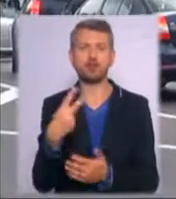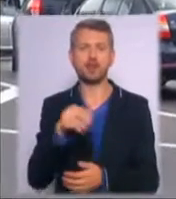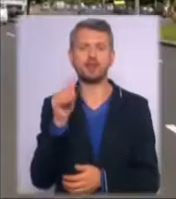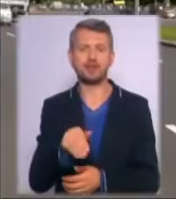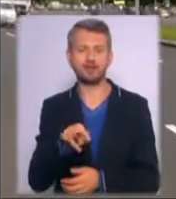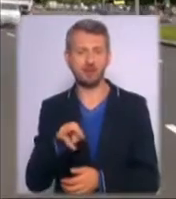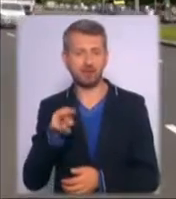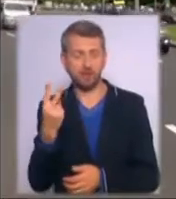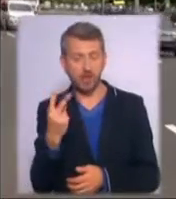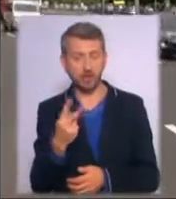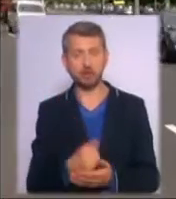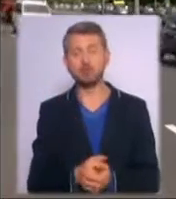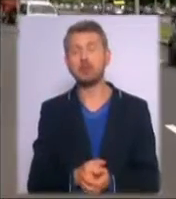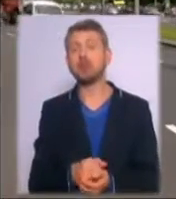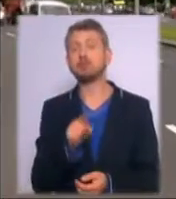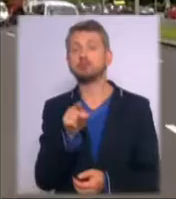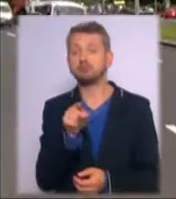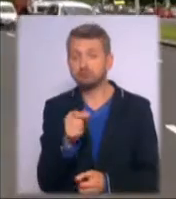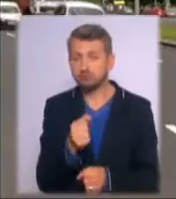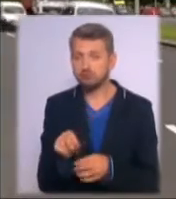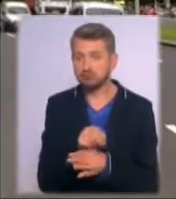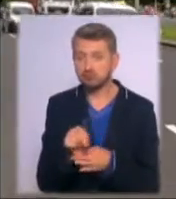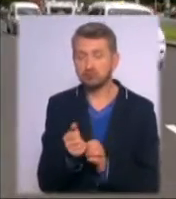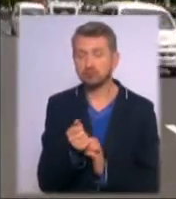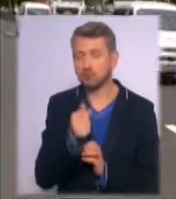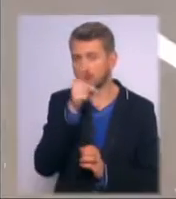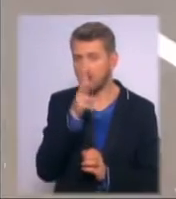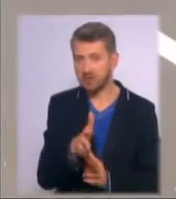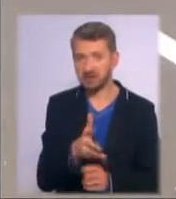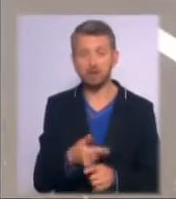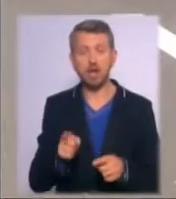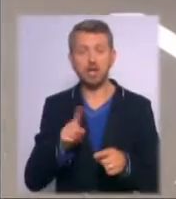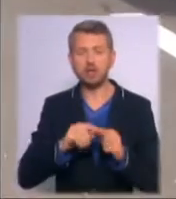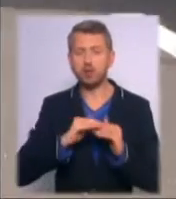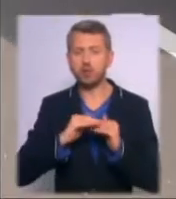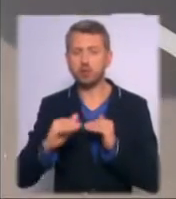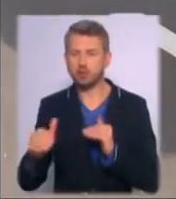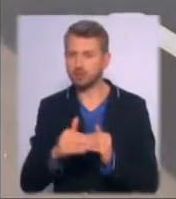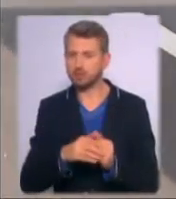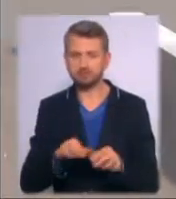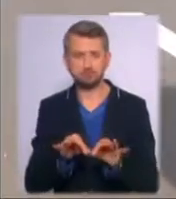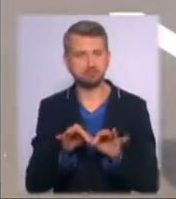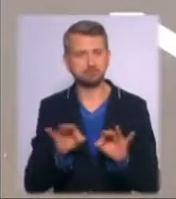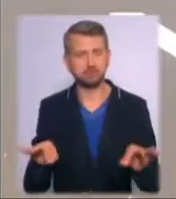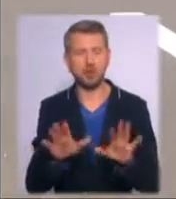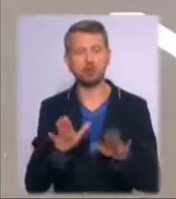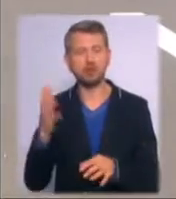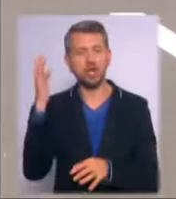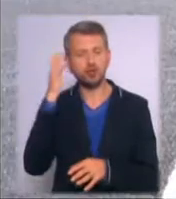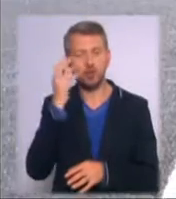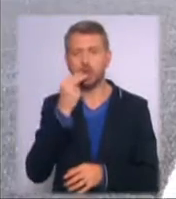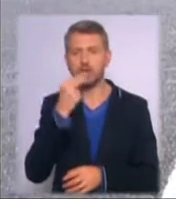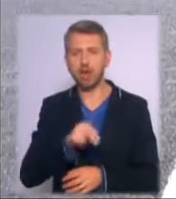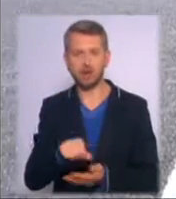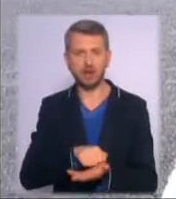квадратних метрів. Над її написанням працювали кілька місяців. Це полотно – класика дорожнього мистецтва. Лише чорний якісний